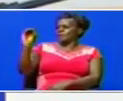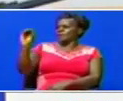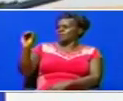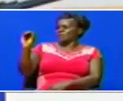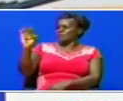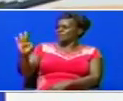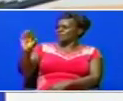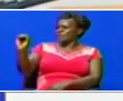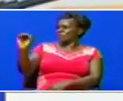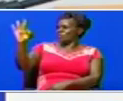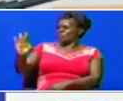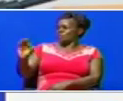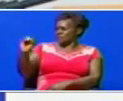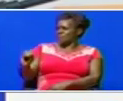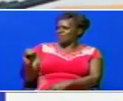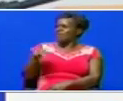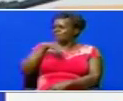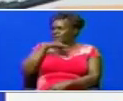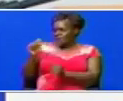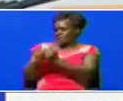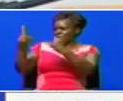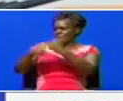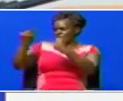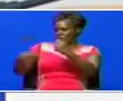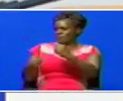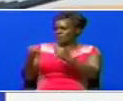0.30%. Raila Odinga,